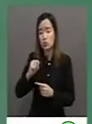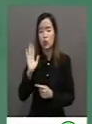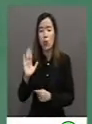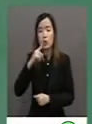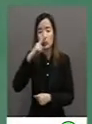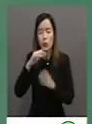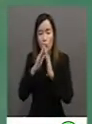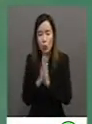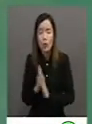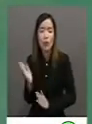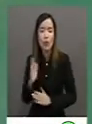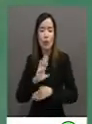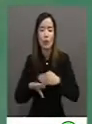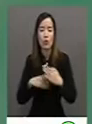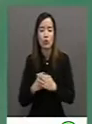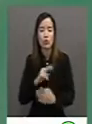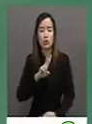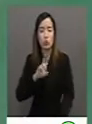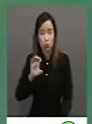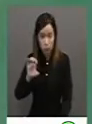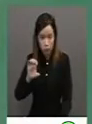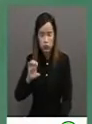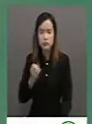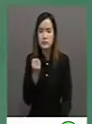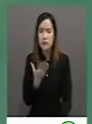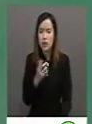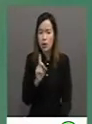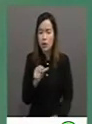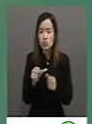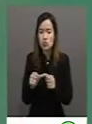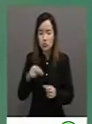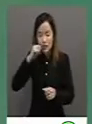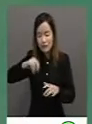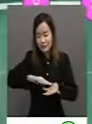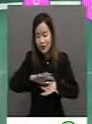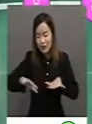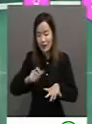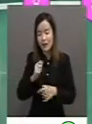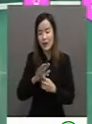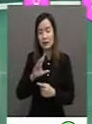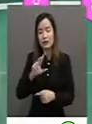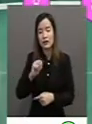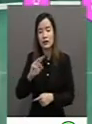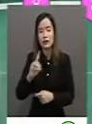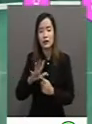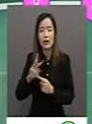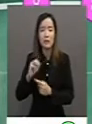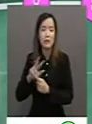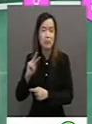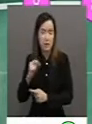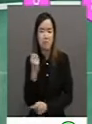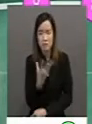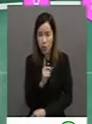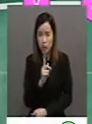คะคาดว่าจะมีทั้งหมดประมาณ200ตัวส่วนใหญ่ก็อาศัยอยู่ในทะเลฝั่งอันดามันโดยมีจำนวนมากที่สุดในจังหวัดตรัง